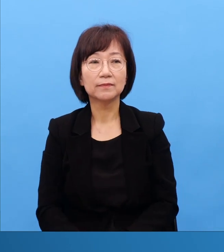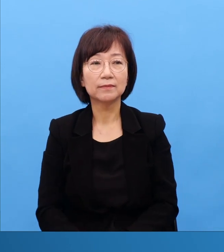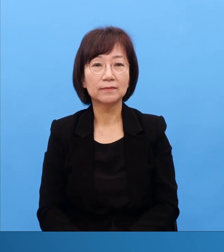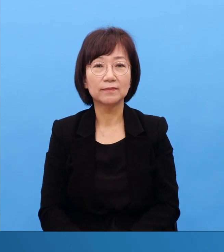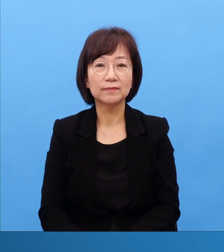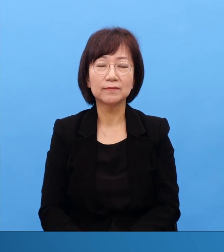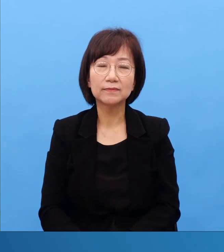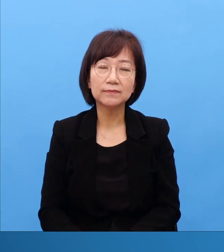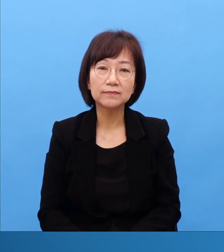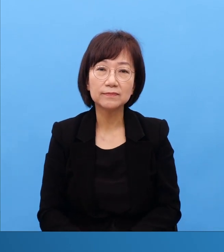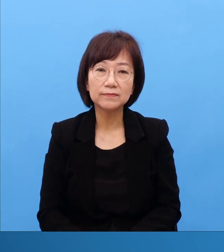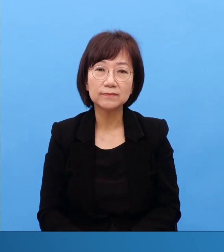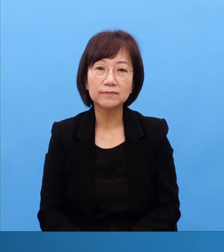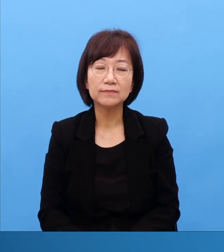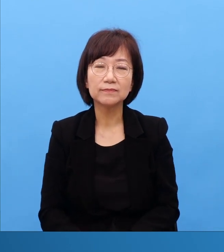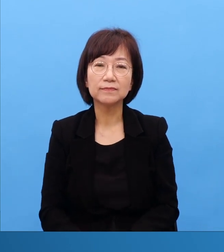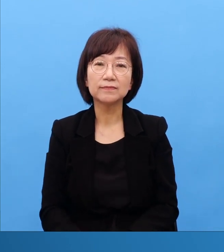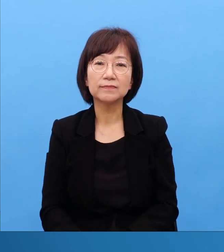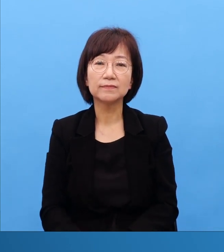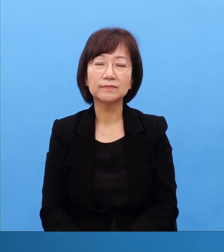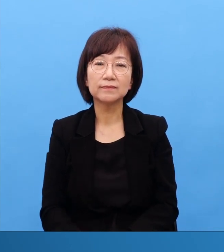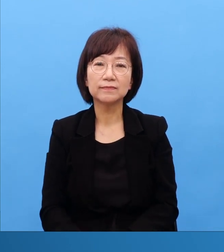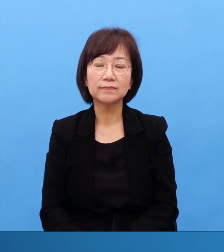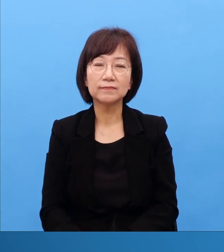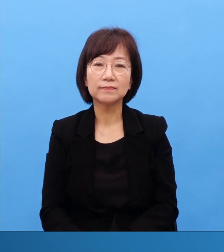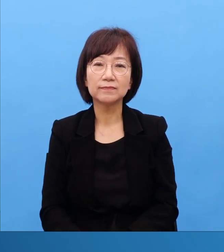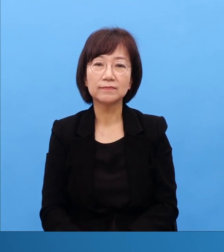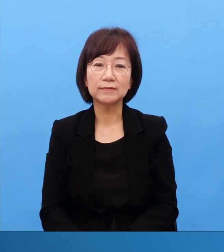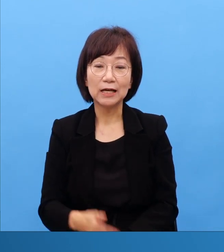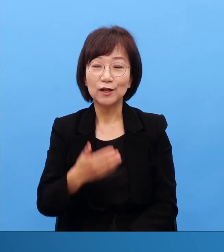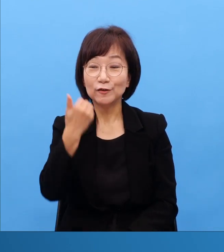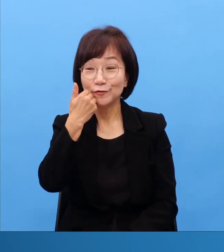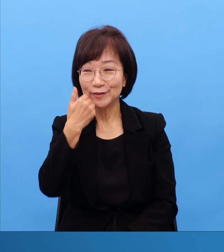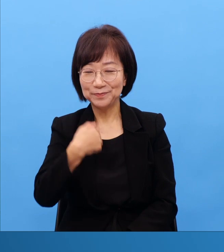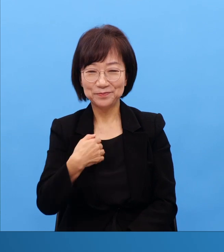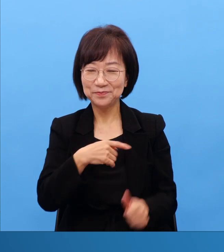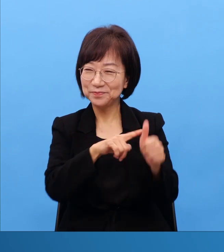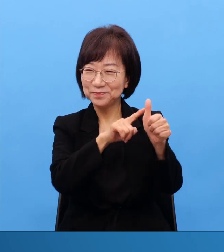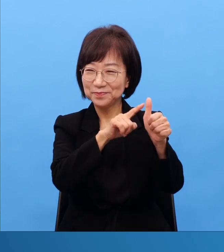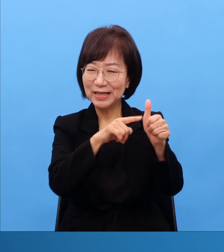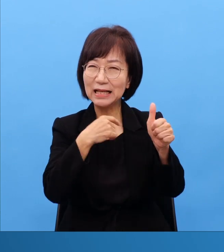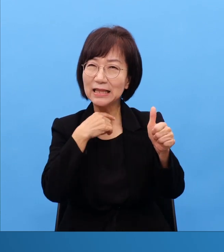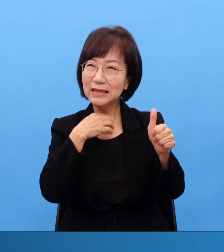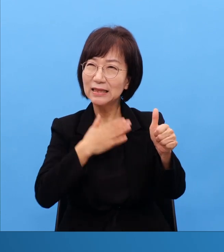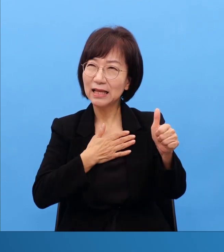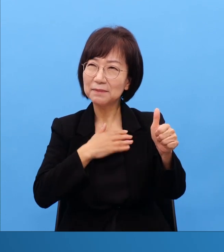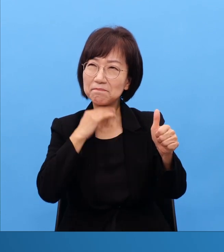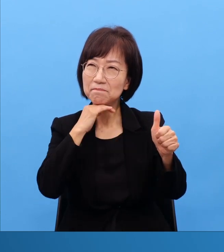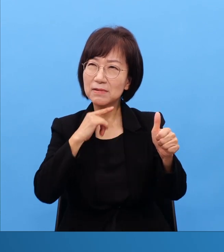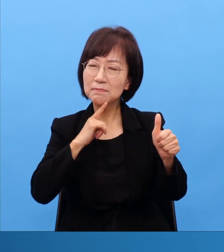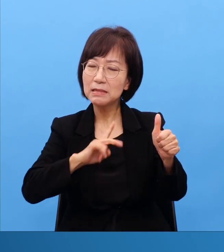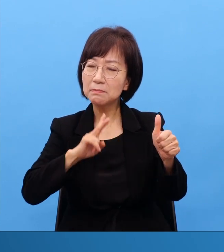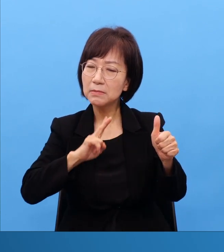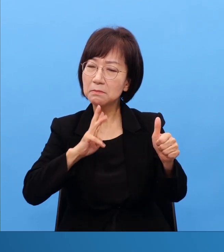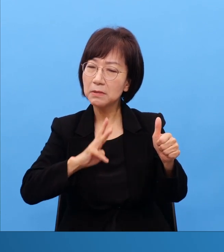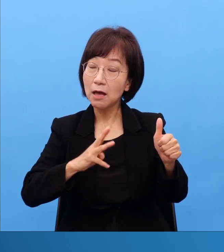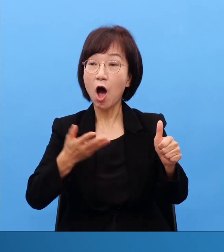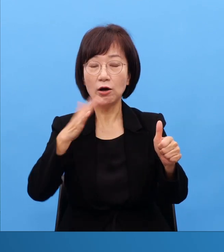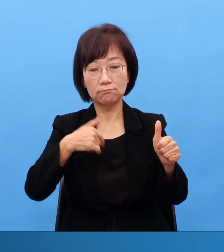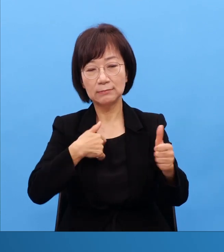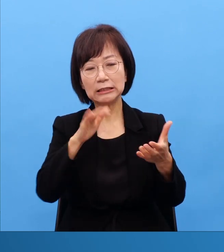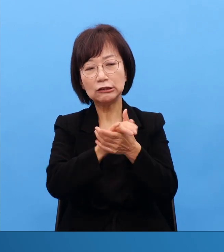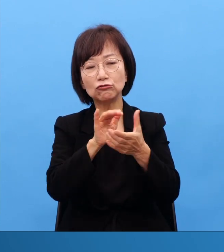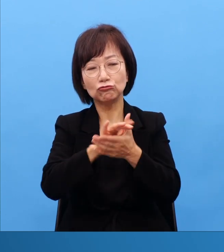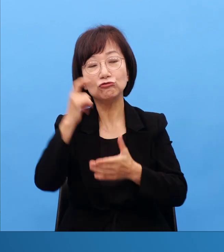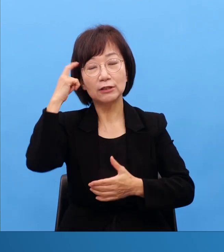기도는 친구는 아닙니다만 나이 어려요. 그냥 친구라고 생각하거든요. I often boast about this friend. Perhaps I shouldn't even refer to him as a friend because